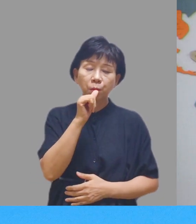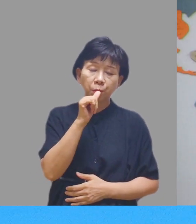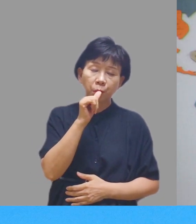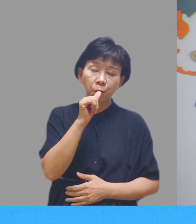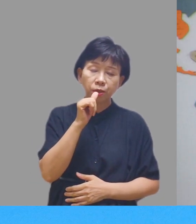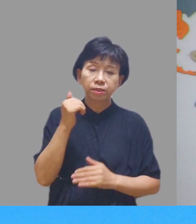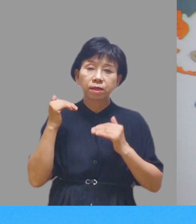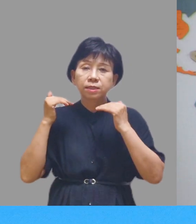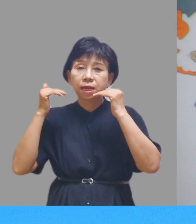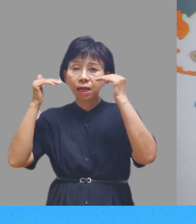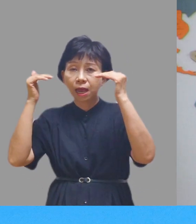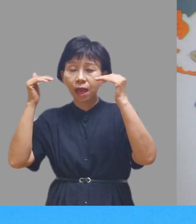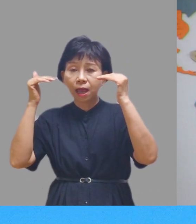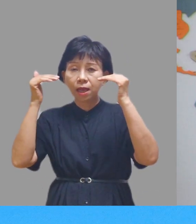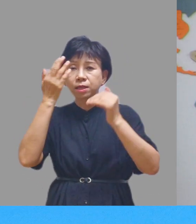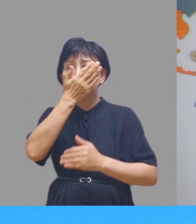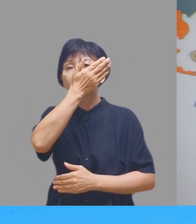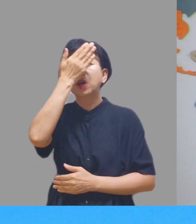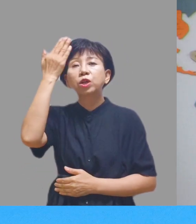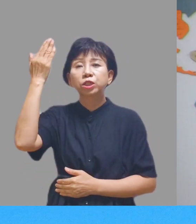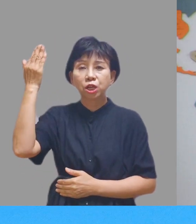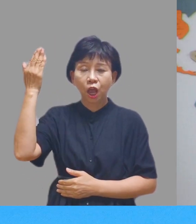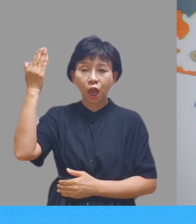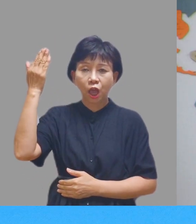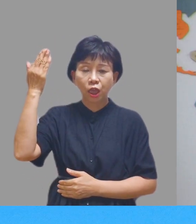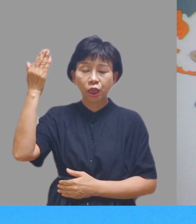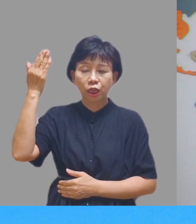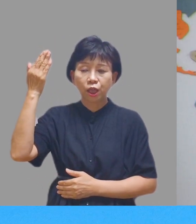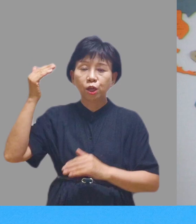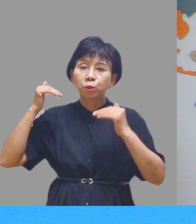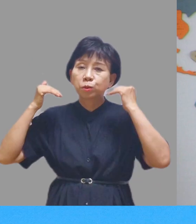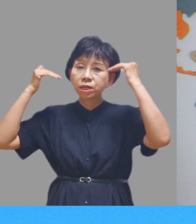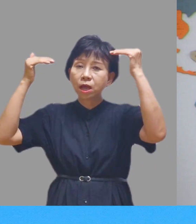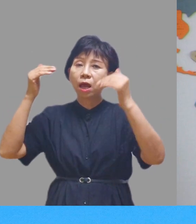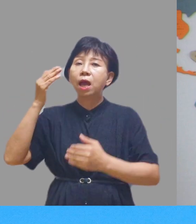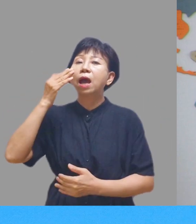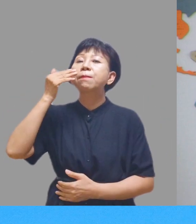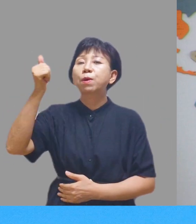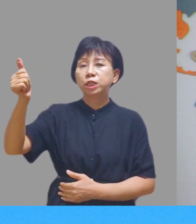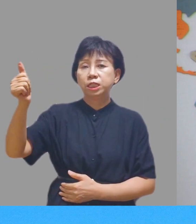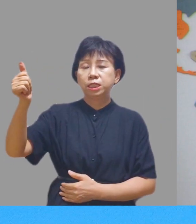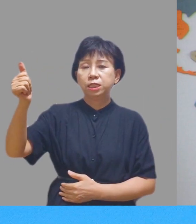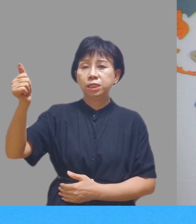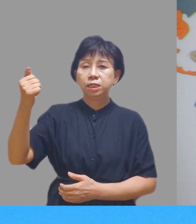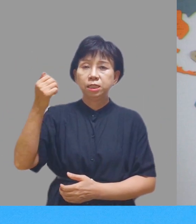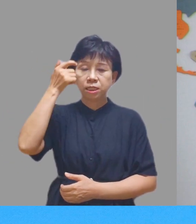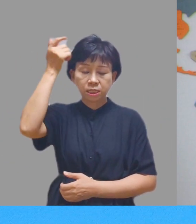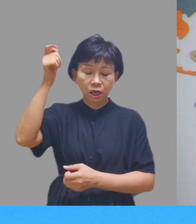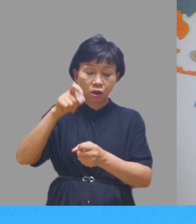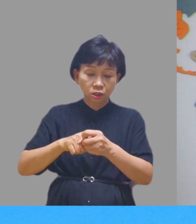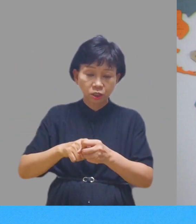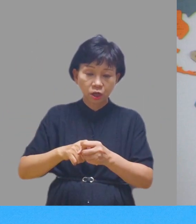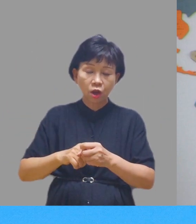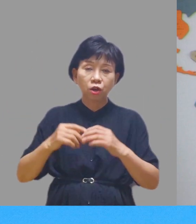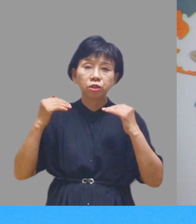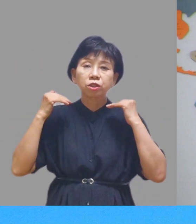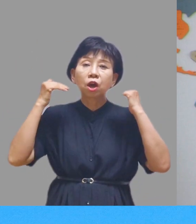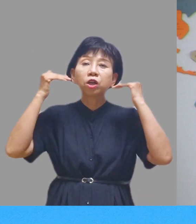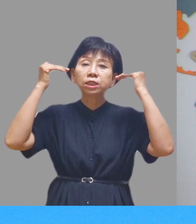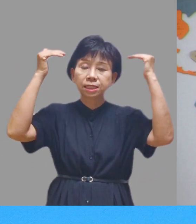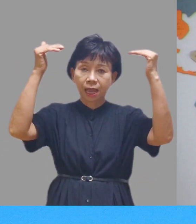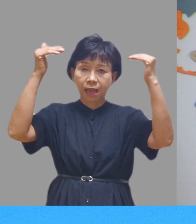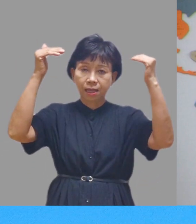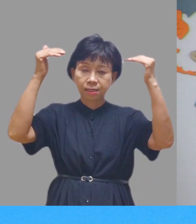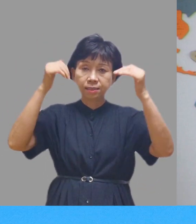청년, 그 다음 아버지의 신앙의 세 단계를 통해 영적 성장의 여정을 설명하며